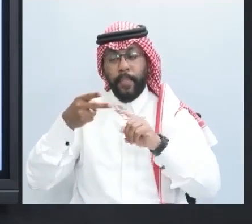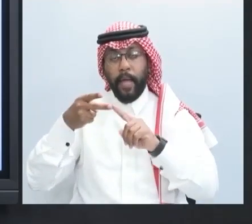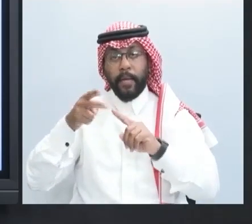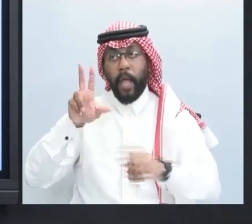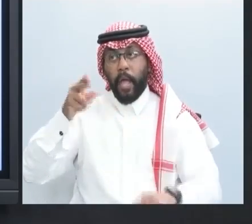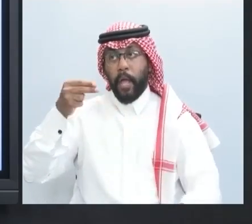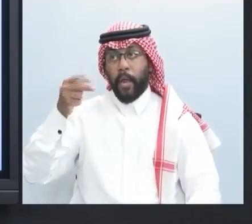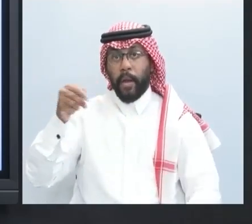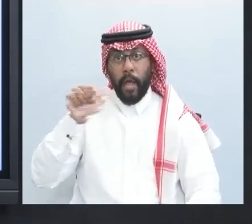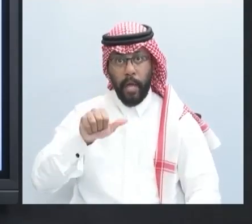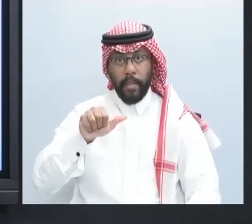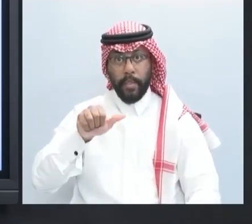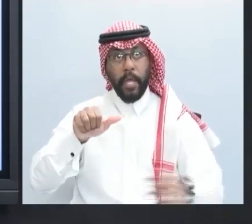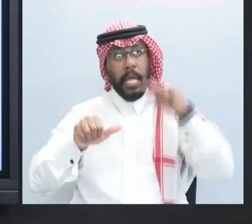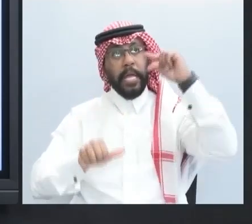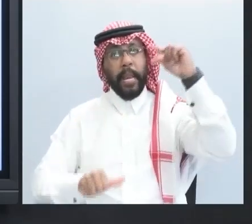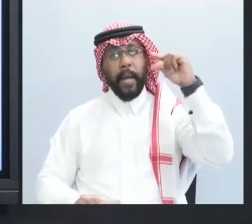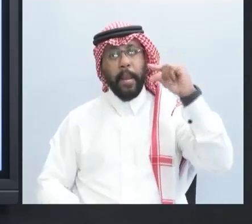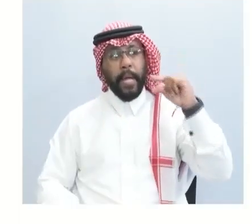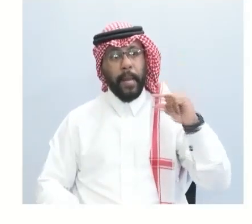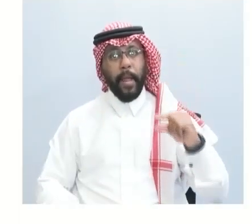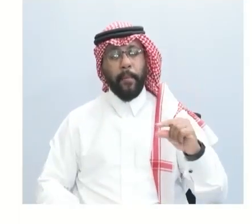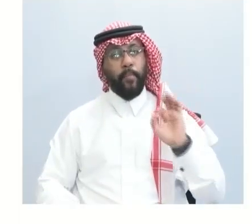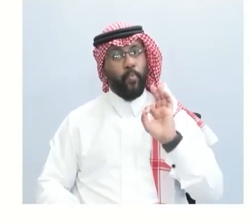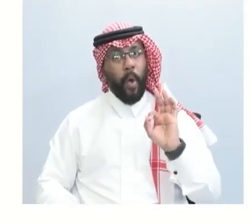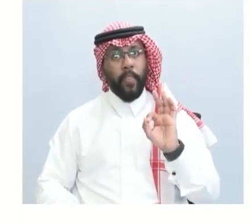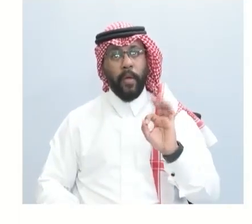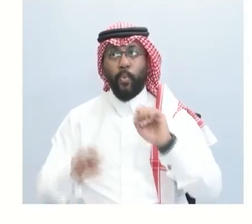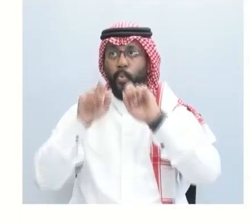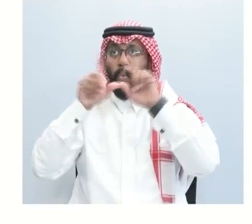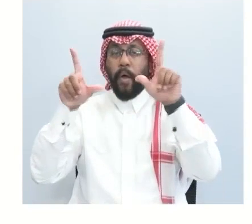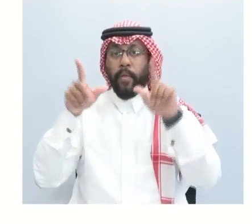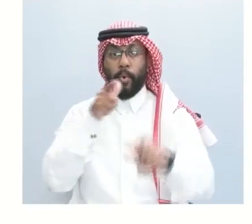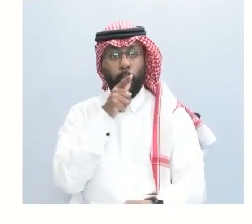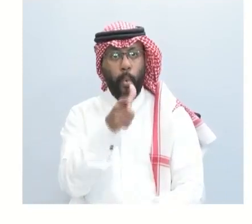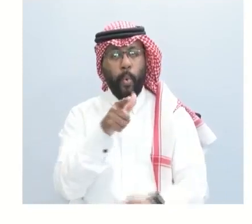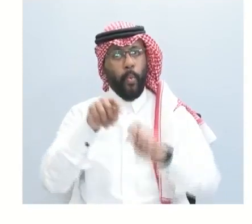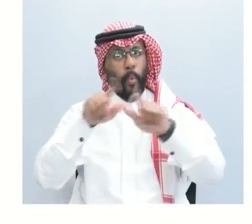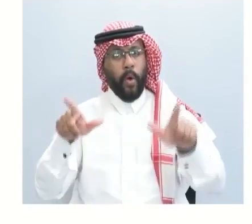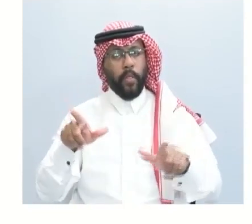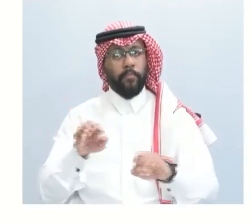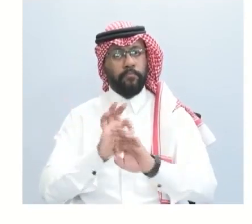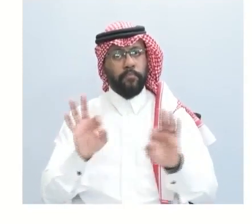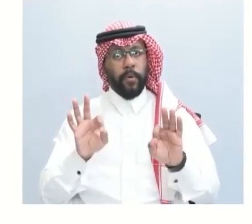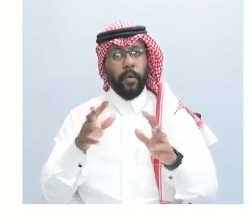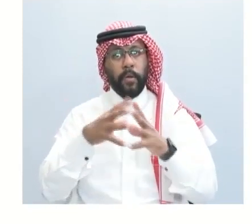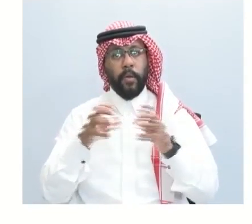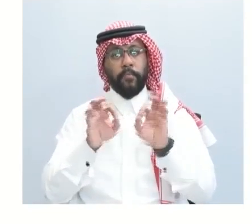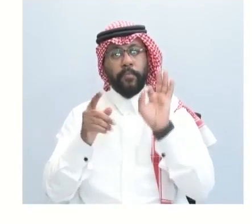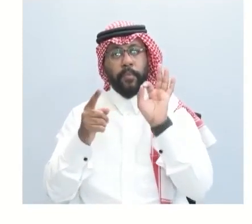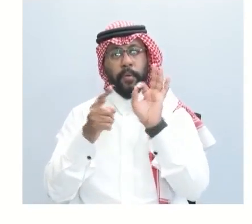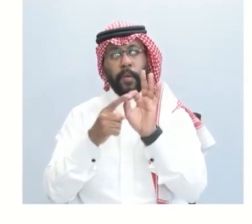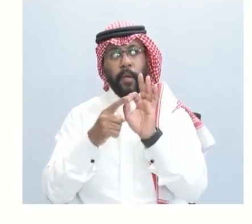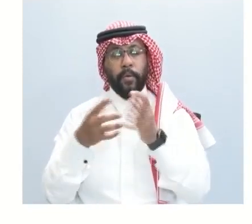انتقاء المفردات هذا ضمن مهارات العرض انتقاء المفردات وبلاغه الخطاب واضفاء المتعه انتقاء المفردات